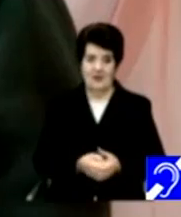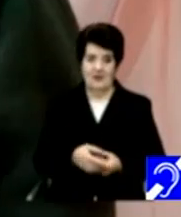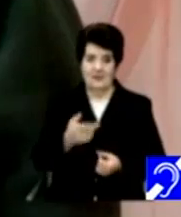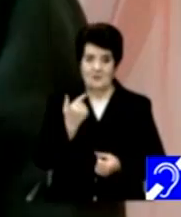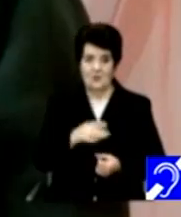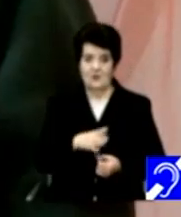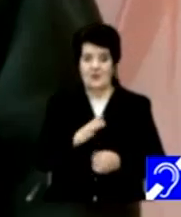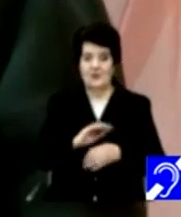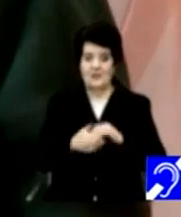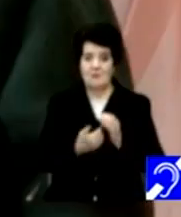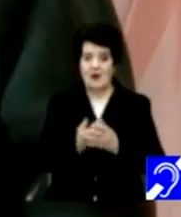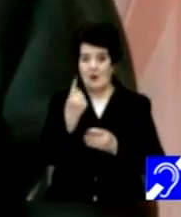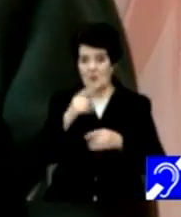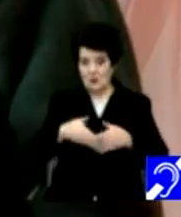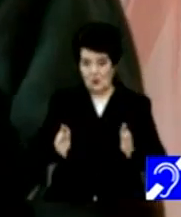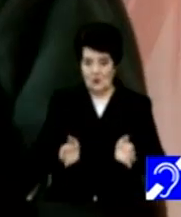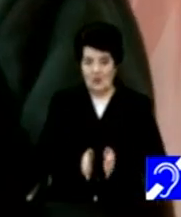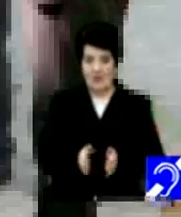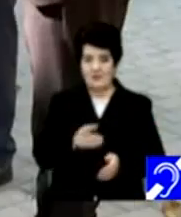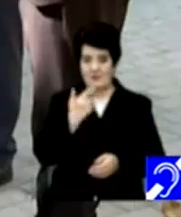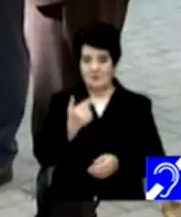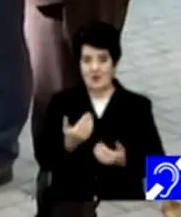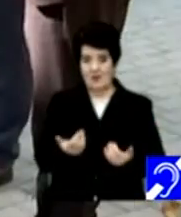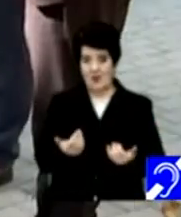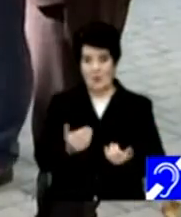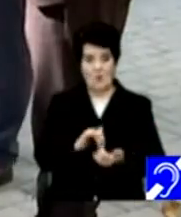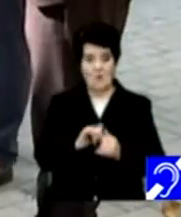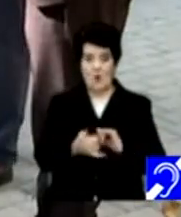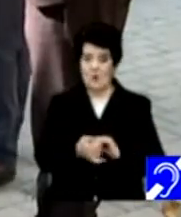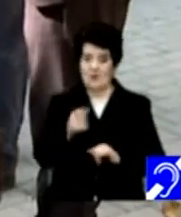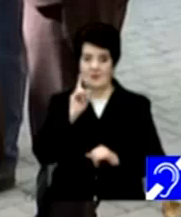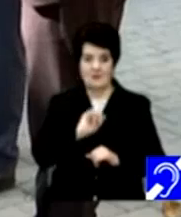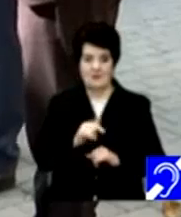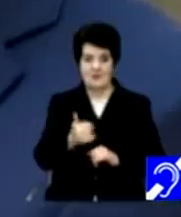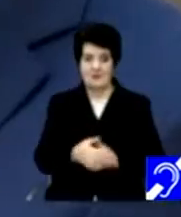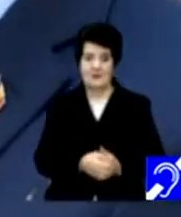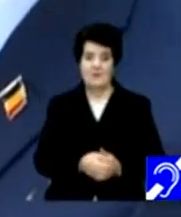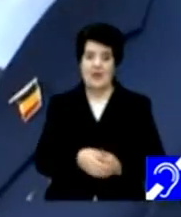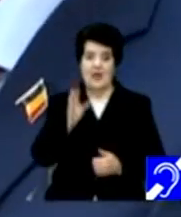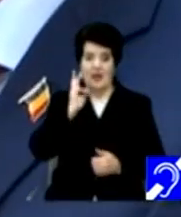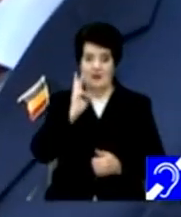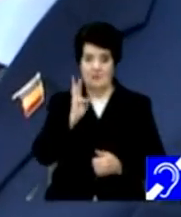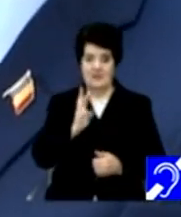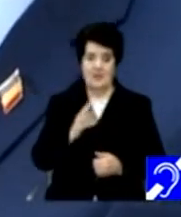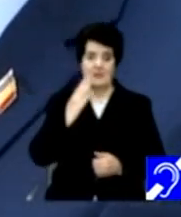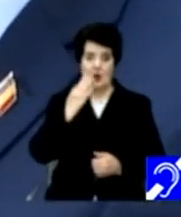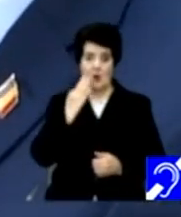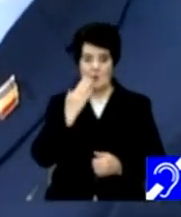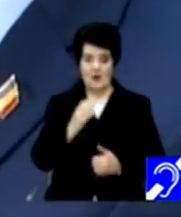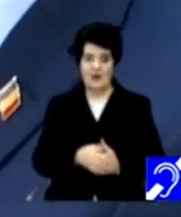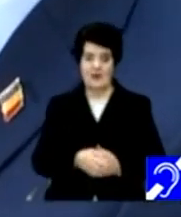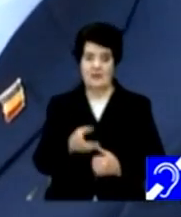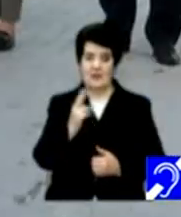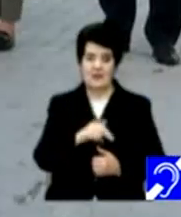într-un tas, parcă de aici ne simțim bine. La inaugurare a fost prezent și ambasadorul României în Republica Moldova, excelența